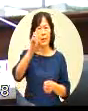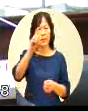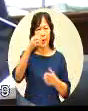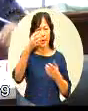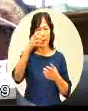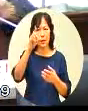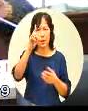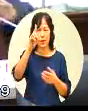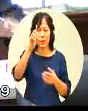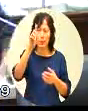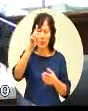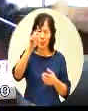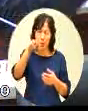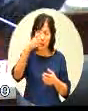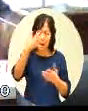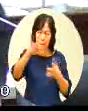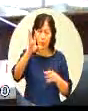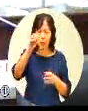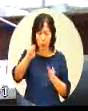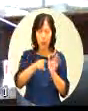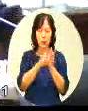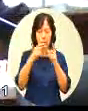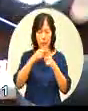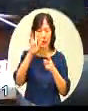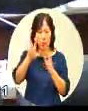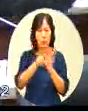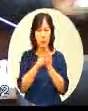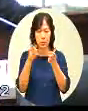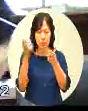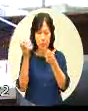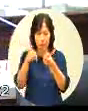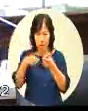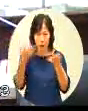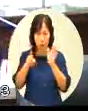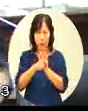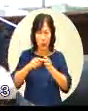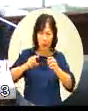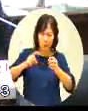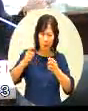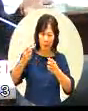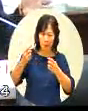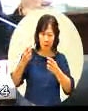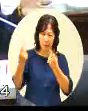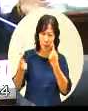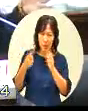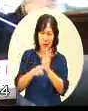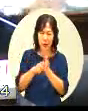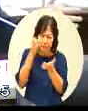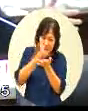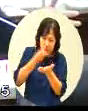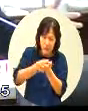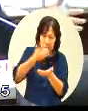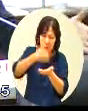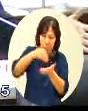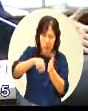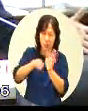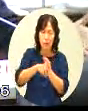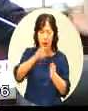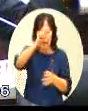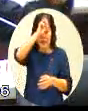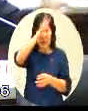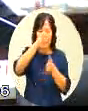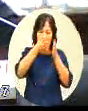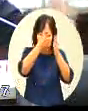100几万。我觉得这个问题相对于我们现在不是要比较计较，说我为了我们这个政党的倾